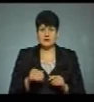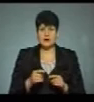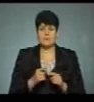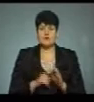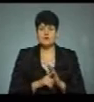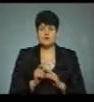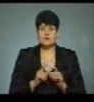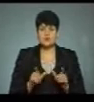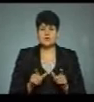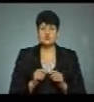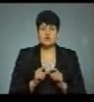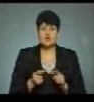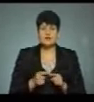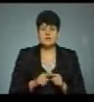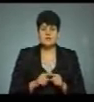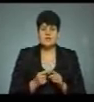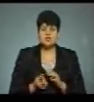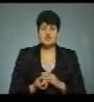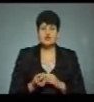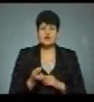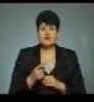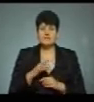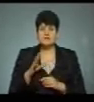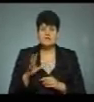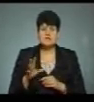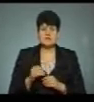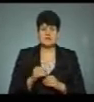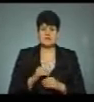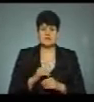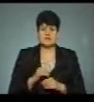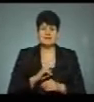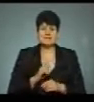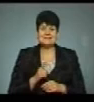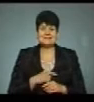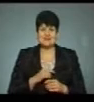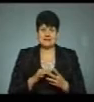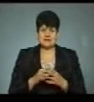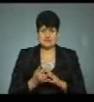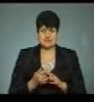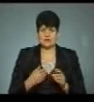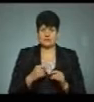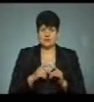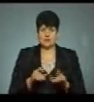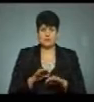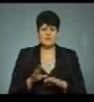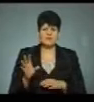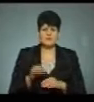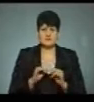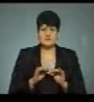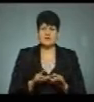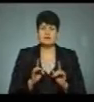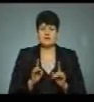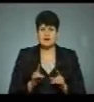школа – це джерело, взагалі рушійна сила села. На школі проводяться всі заходи, навіть якщо